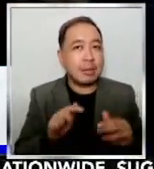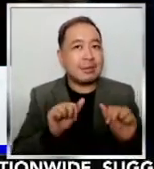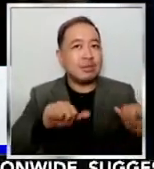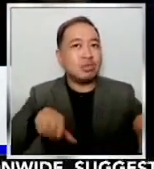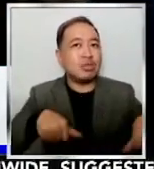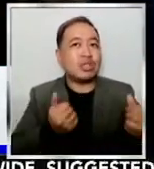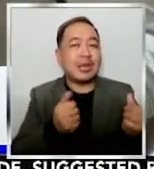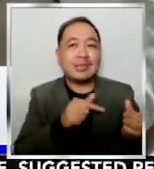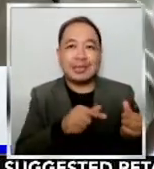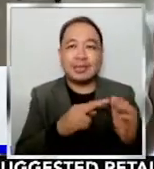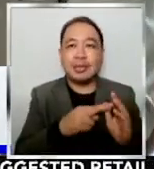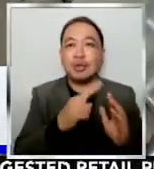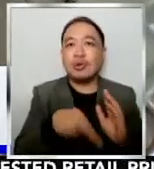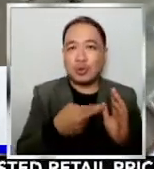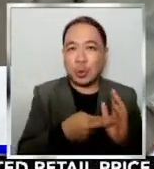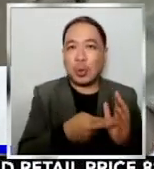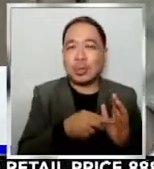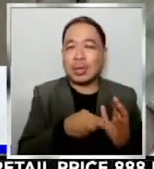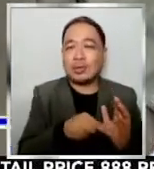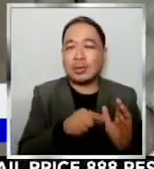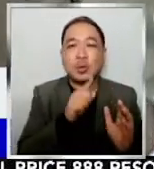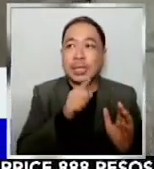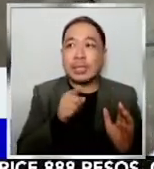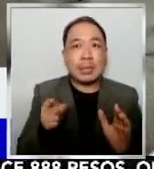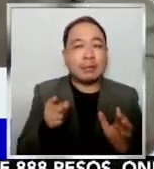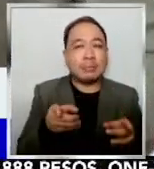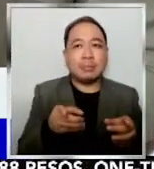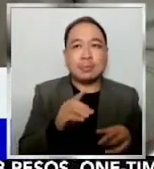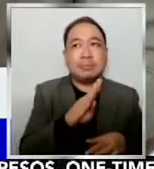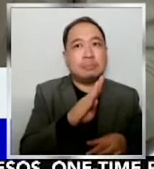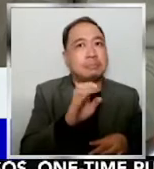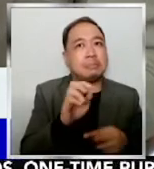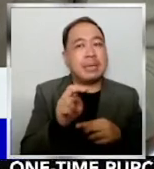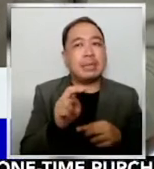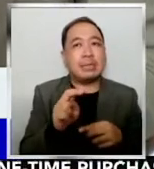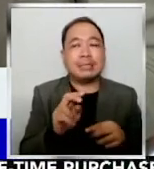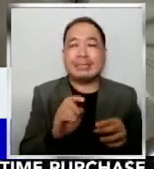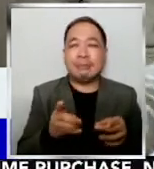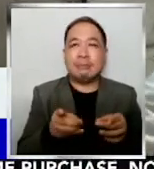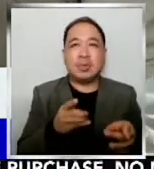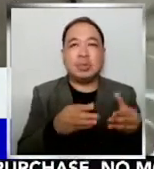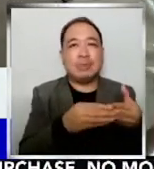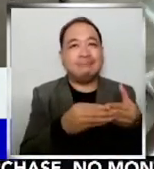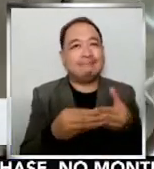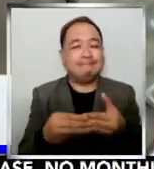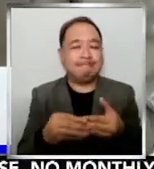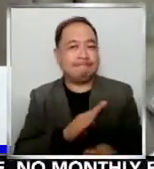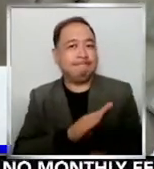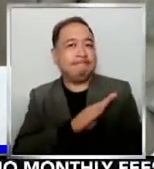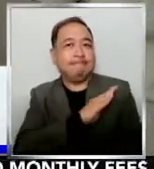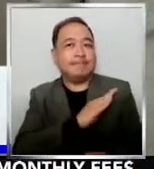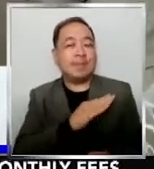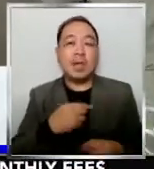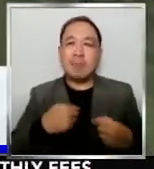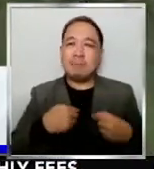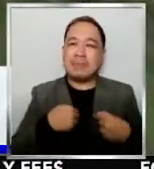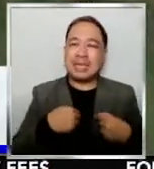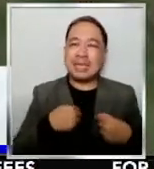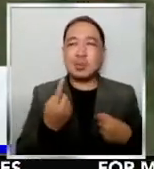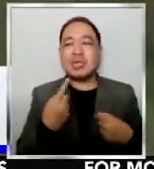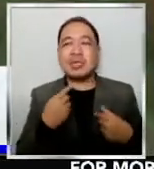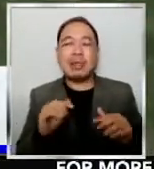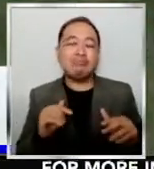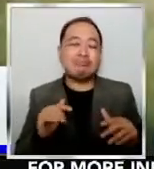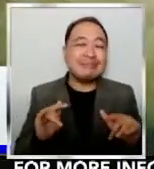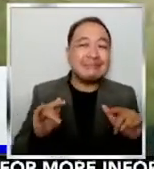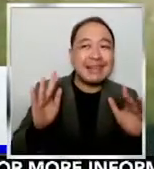type na director na talagang leader. Oo. Kasi ako as a director mas laid back. Mas team players. Para